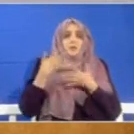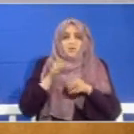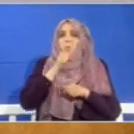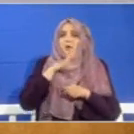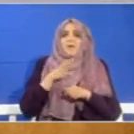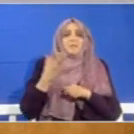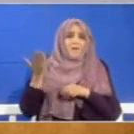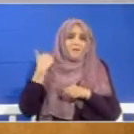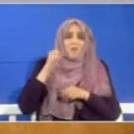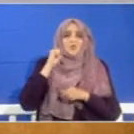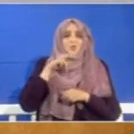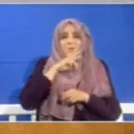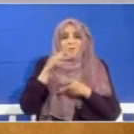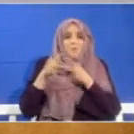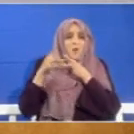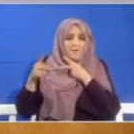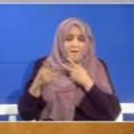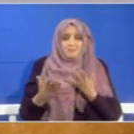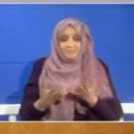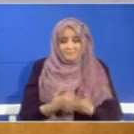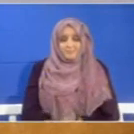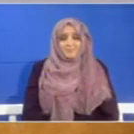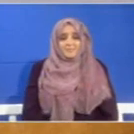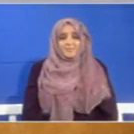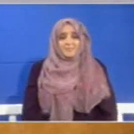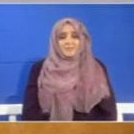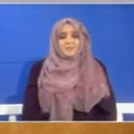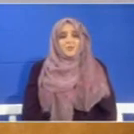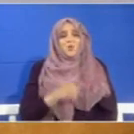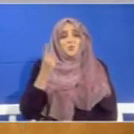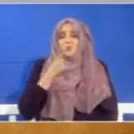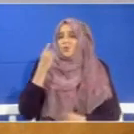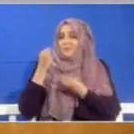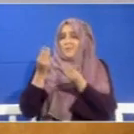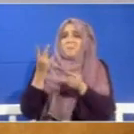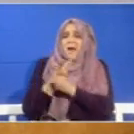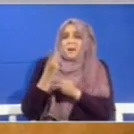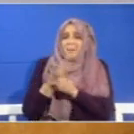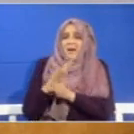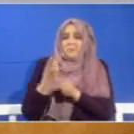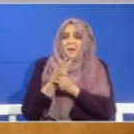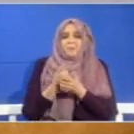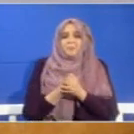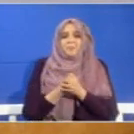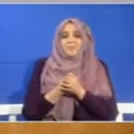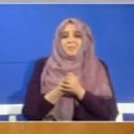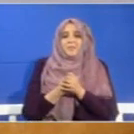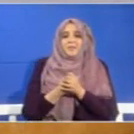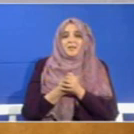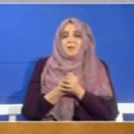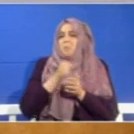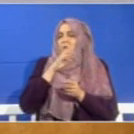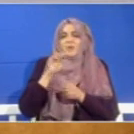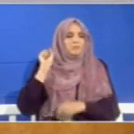له جار السوء من اليهود، وكان يبالغ في أذيته، ولم يكن يرد عليه صلى الله